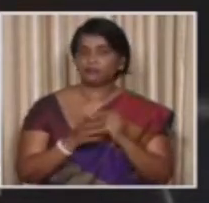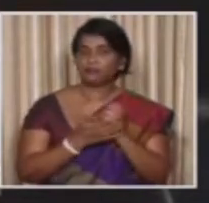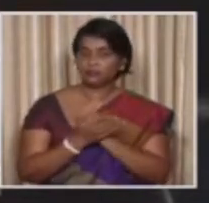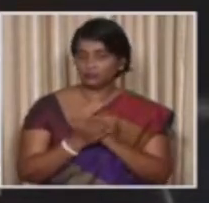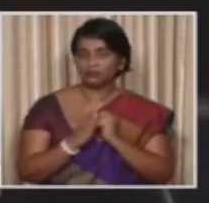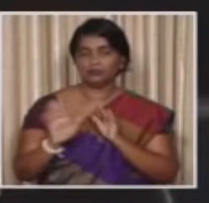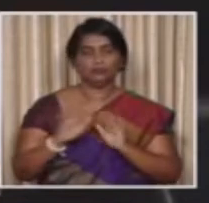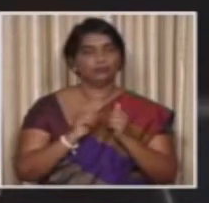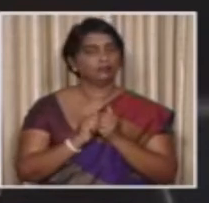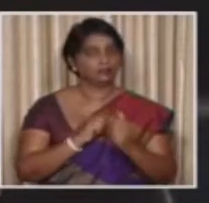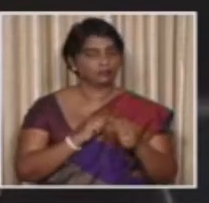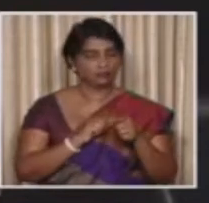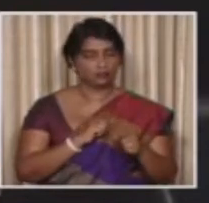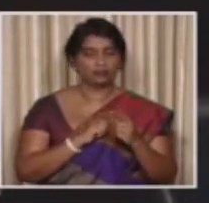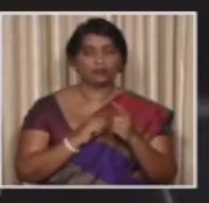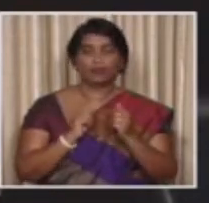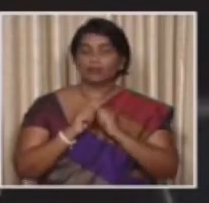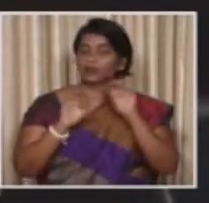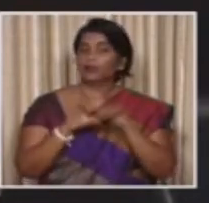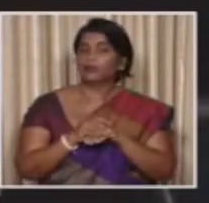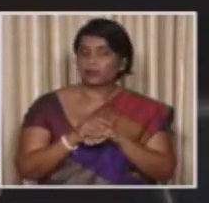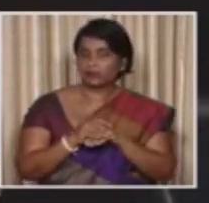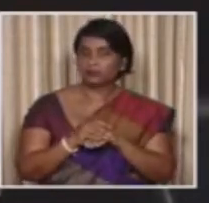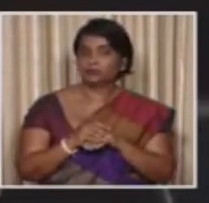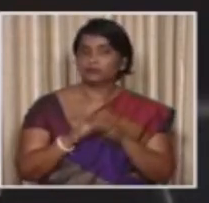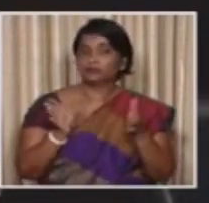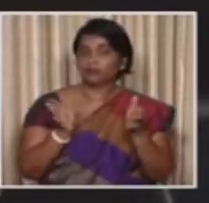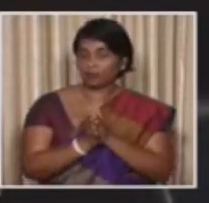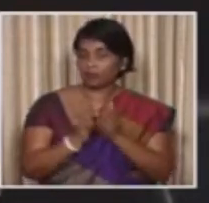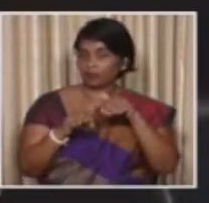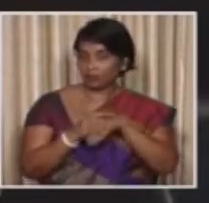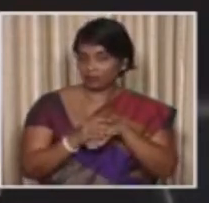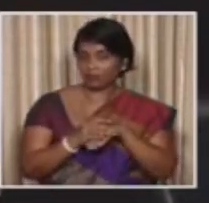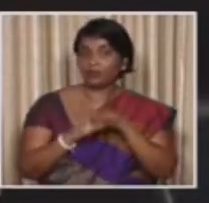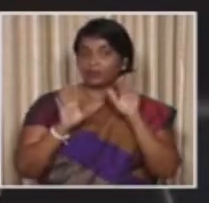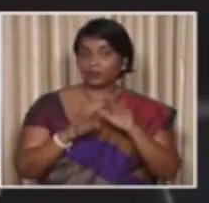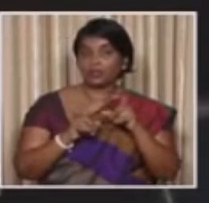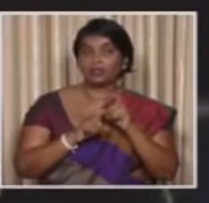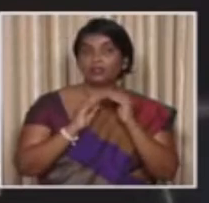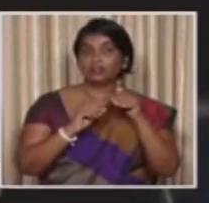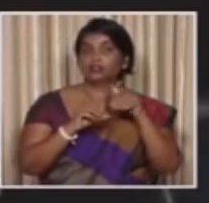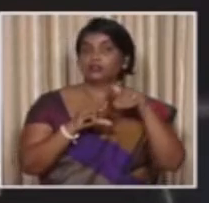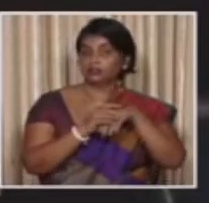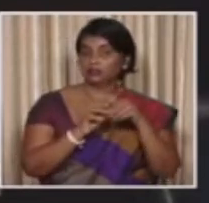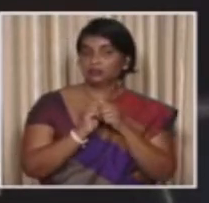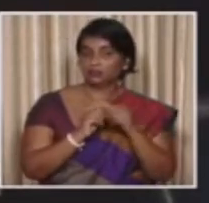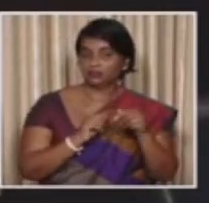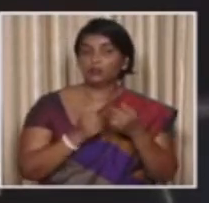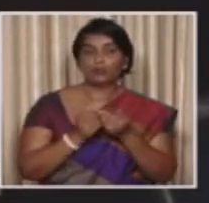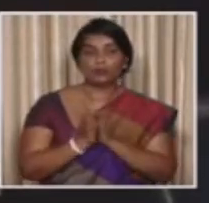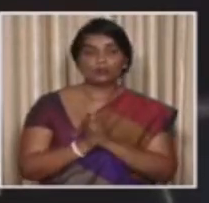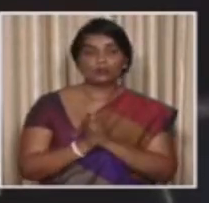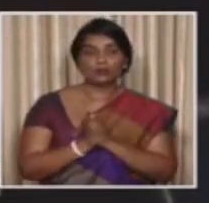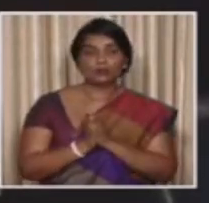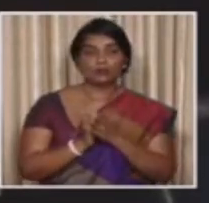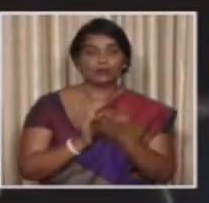කටයුතු පරිපාලන කටයුතු සිවිල් කටයුතු කරන ඒකබද්ධ සේවාවන්ට අයිති. හැබැයි දෙපාර්තමේන්තු සේවක නායට තමන්ගේ